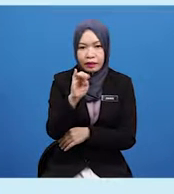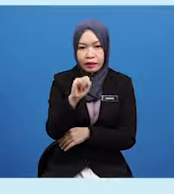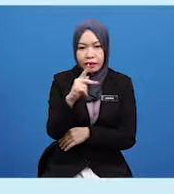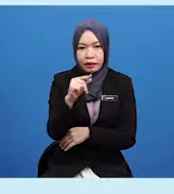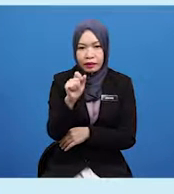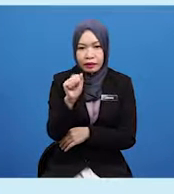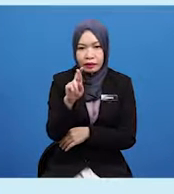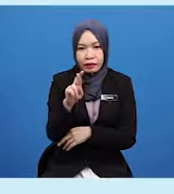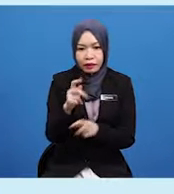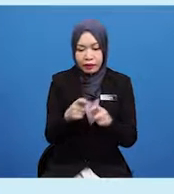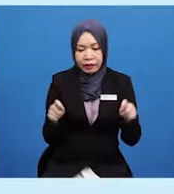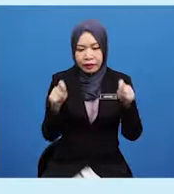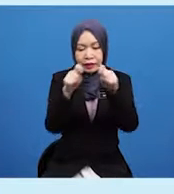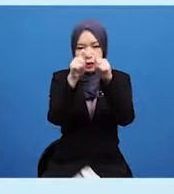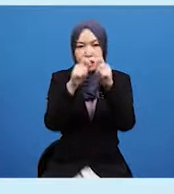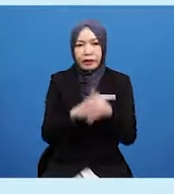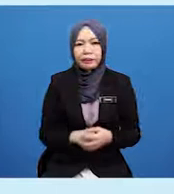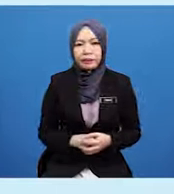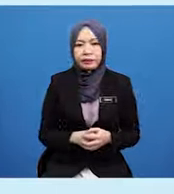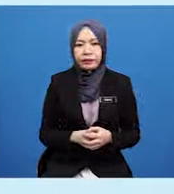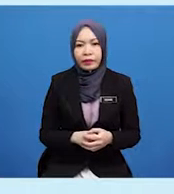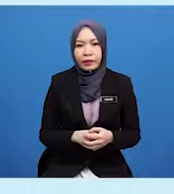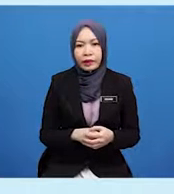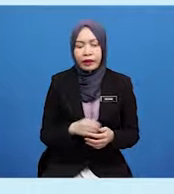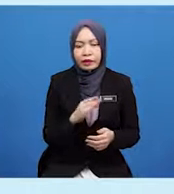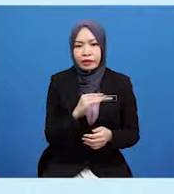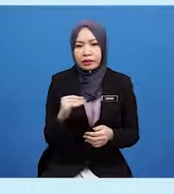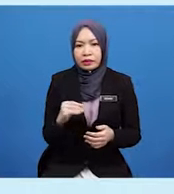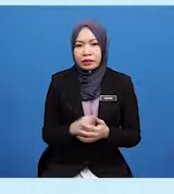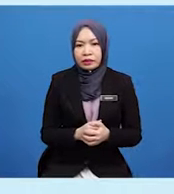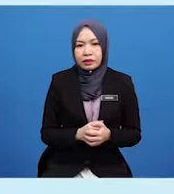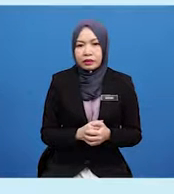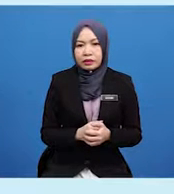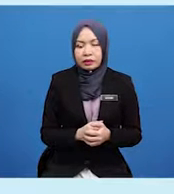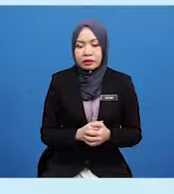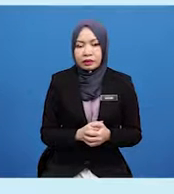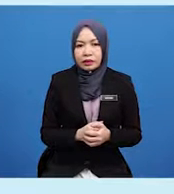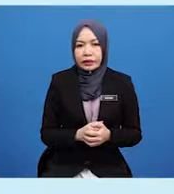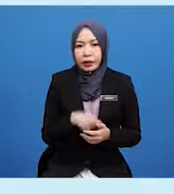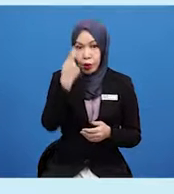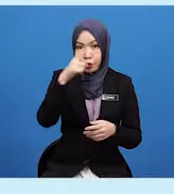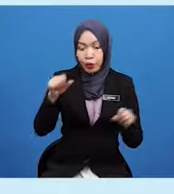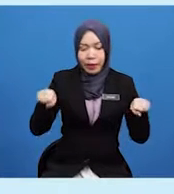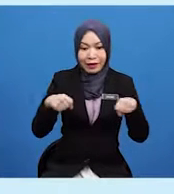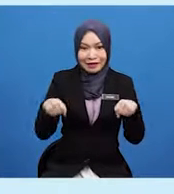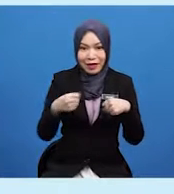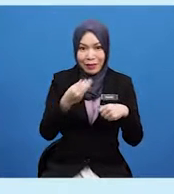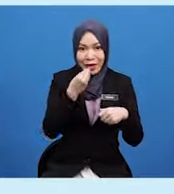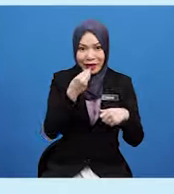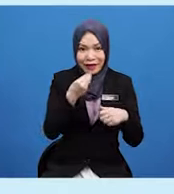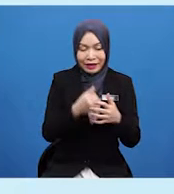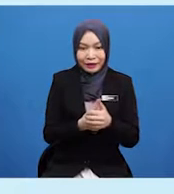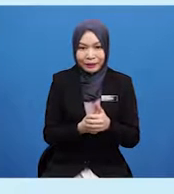pengetahuan untuk menggunakan api secara berkesan contohnya untuk memasak makanan